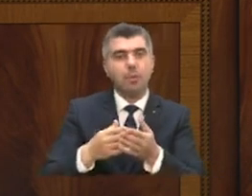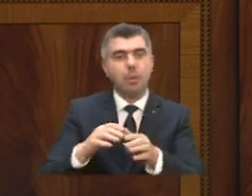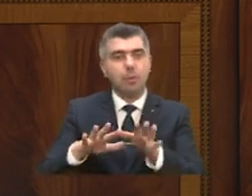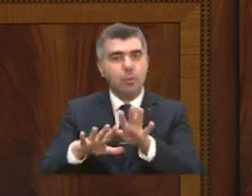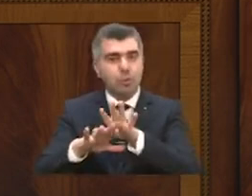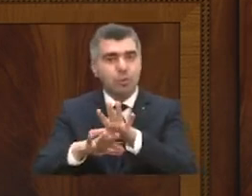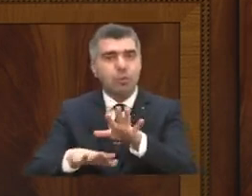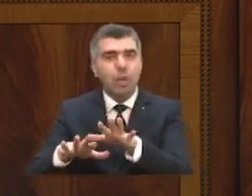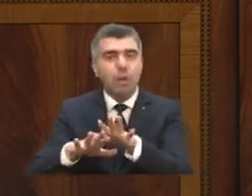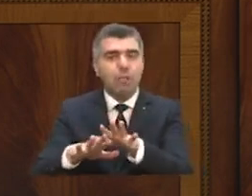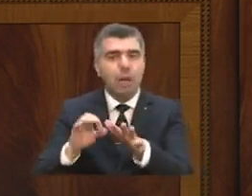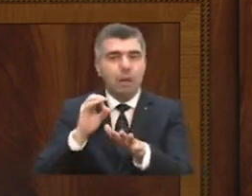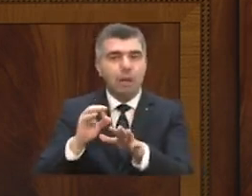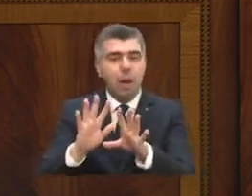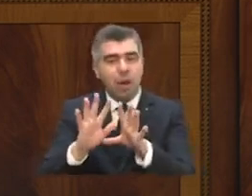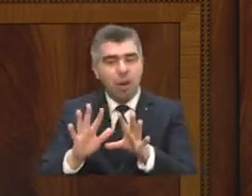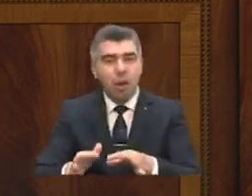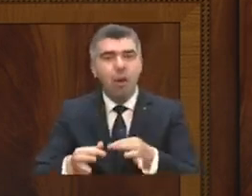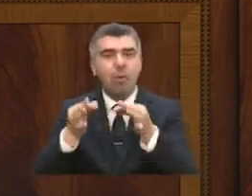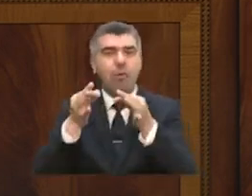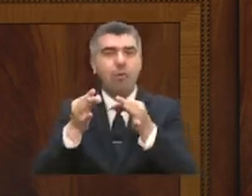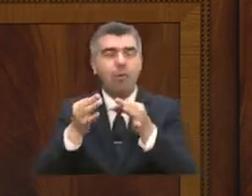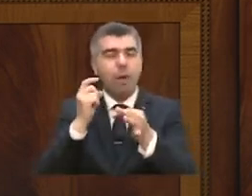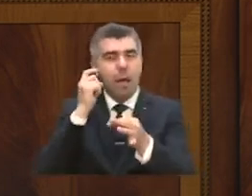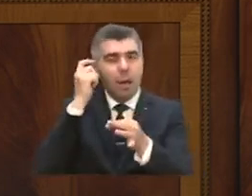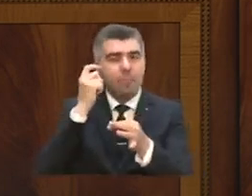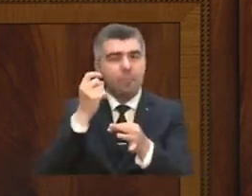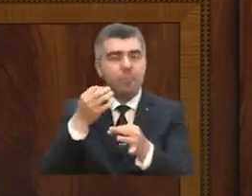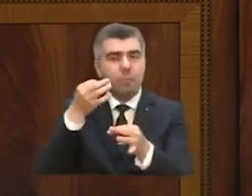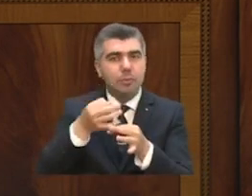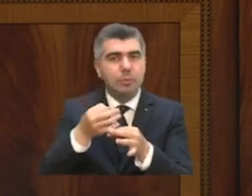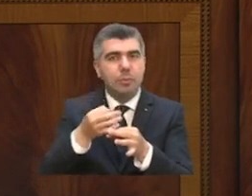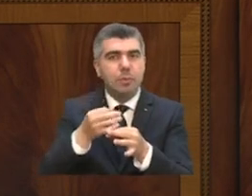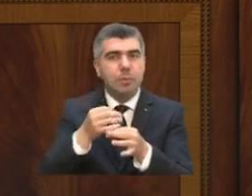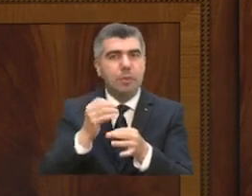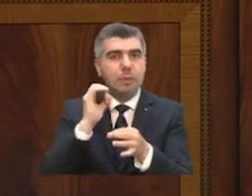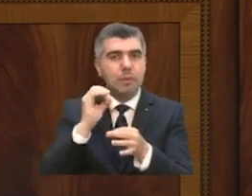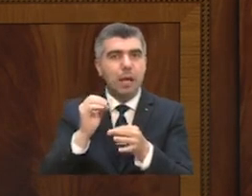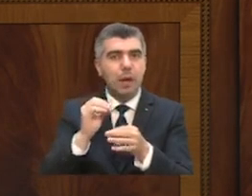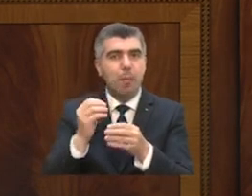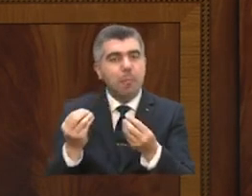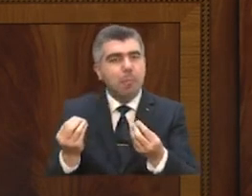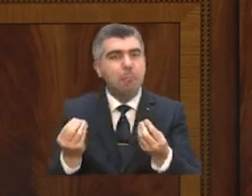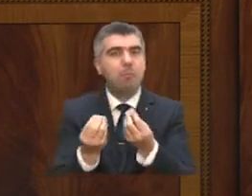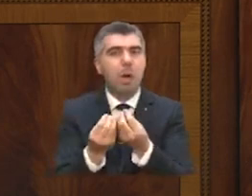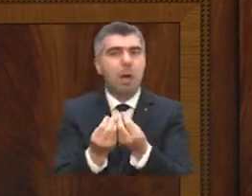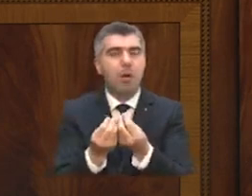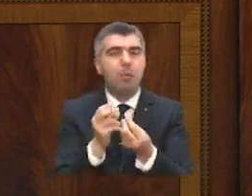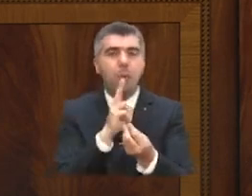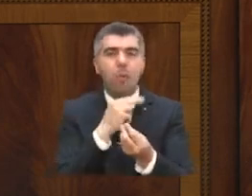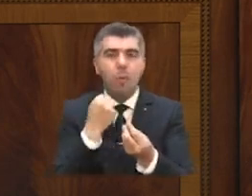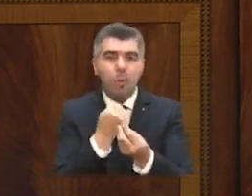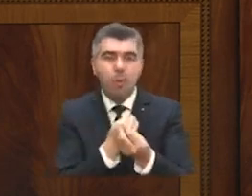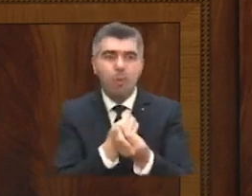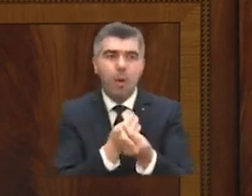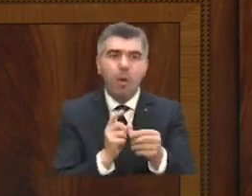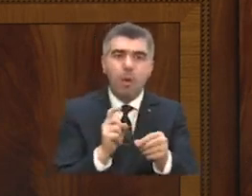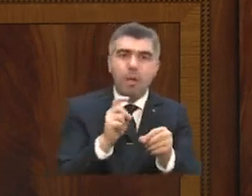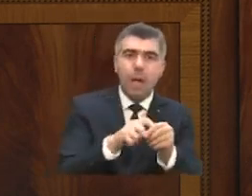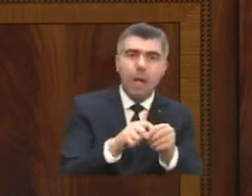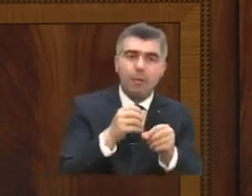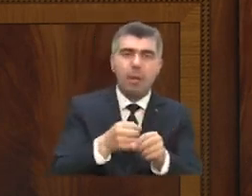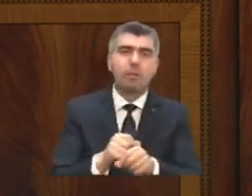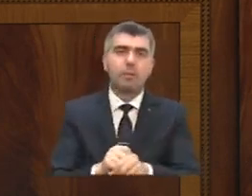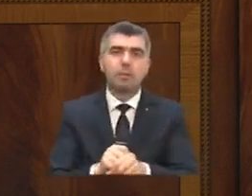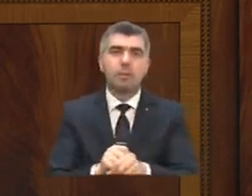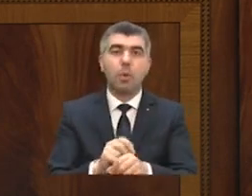والاقتصادي، وإيجاد حلول مبتكرة وتسويات متوازنة بين الأطراف المتدخلة. ولهذا